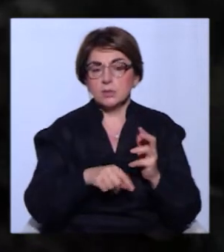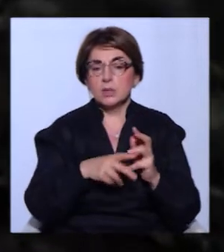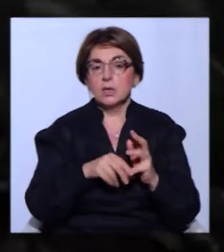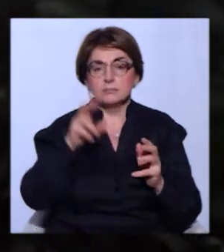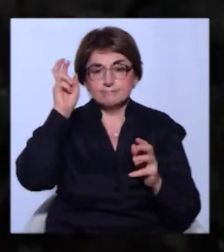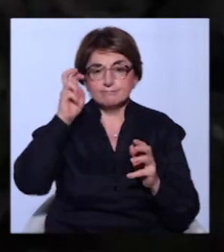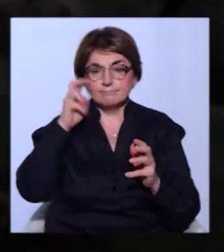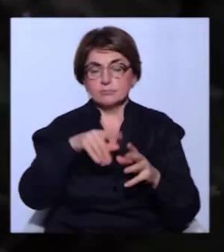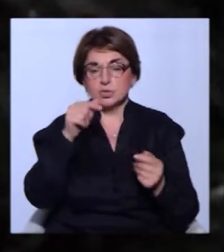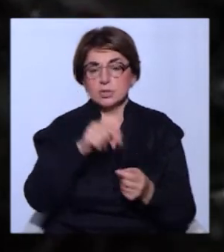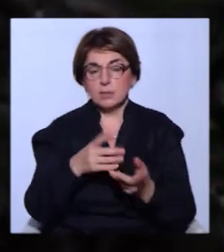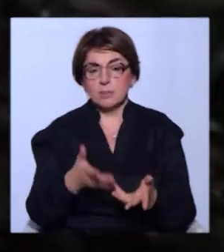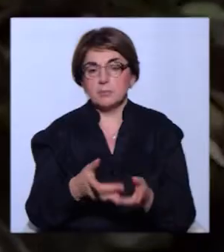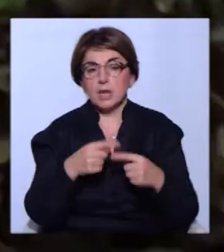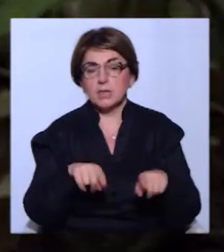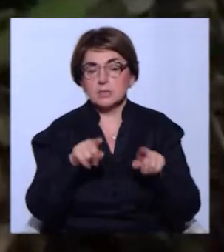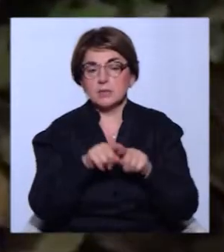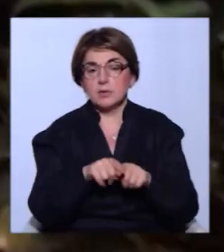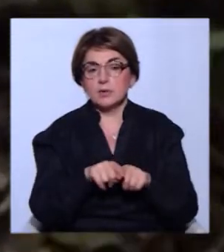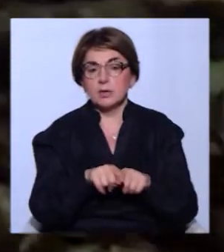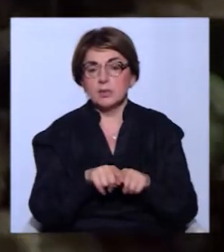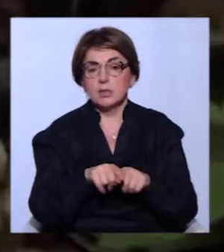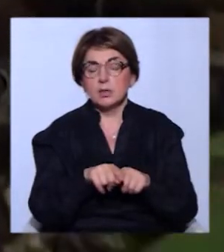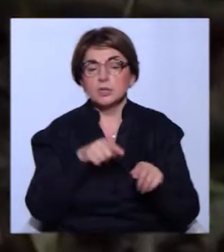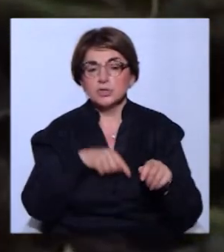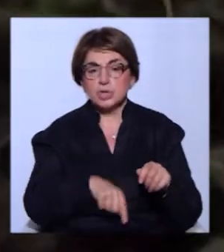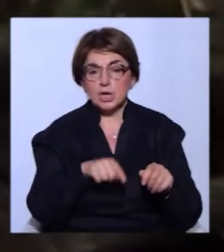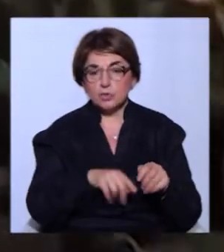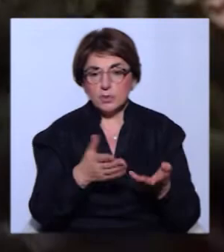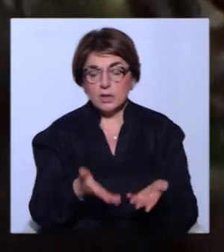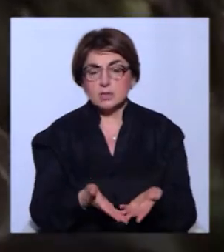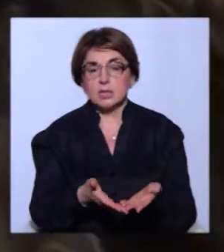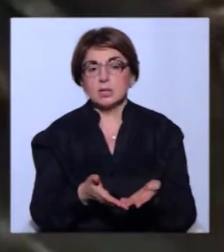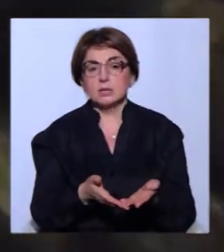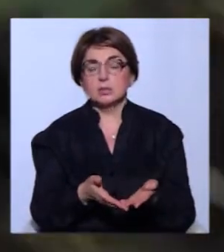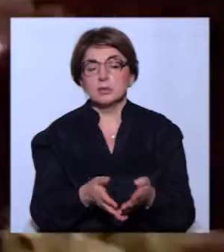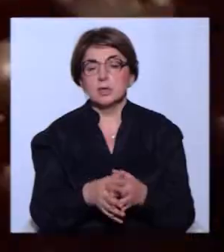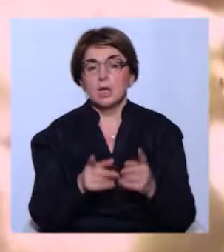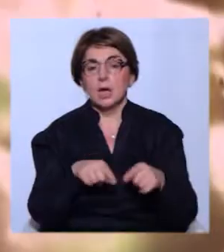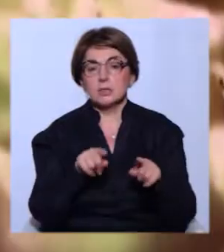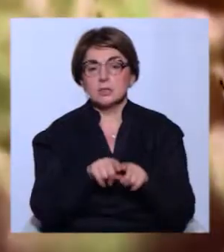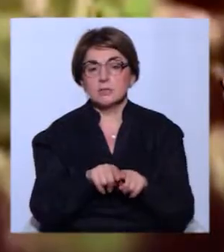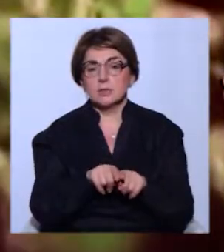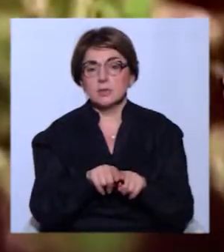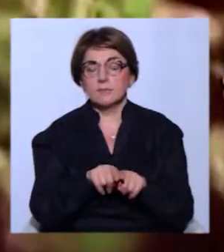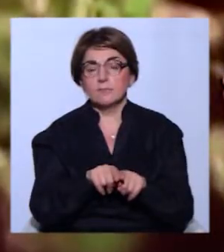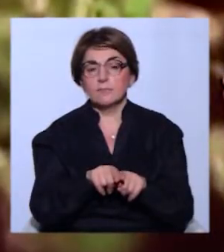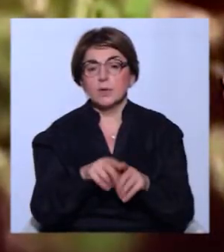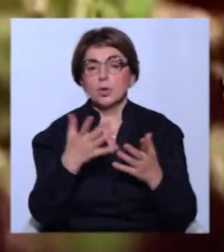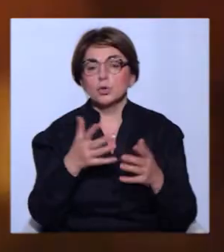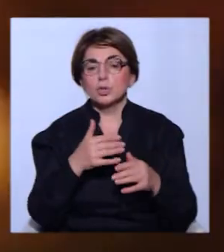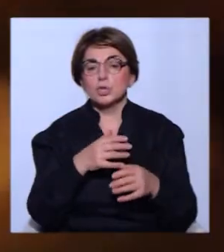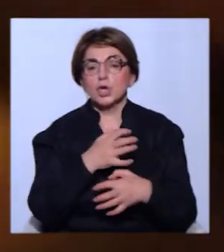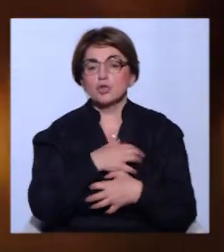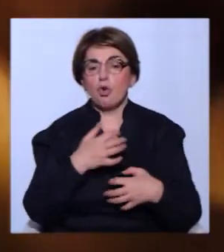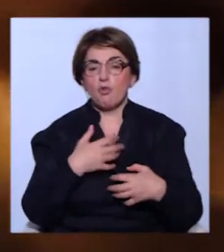ექსკრემენტების სახით, ასევე დაუშვათ შარდოვანას სახით და ასევე, რა თქმა უნდა, როდესაც